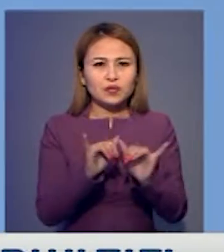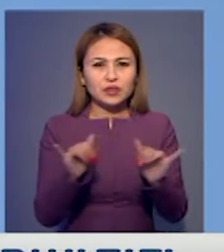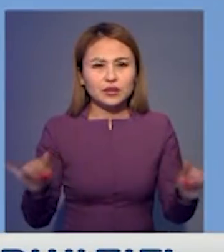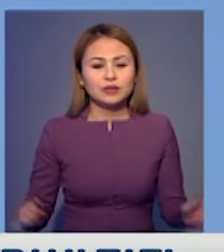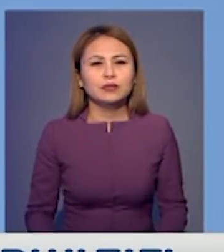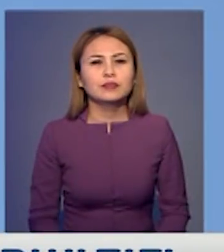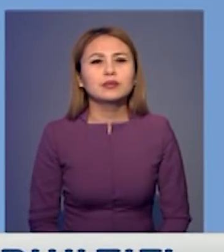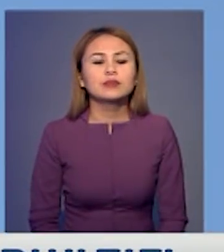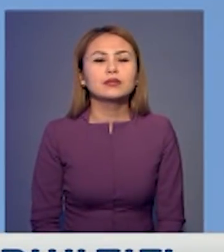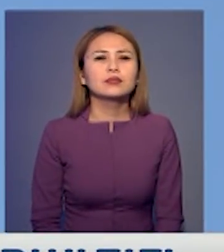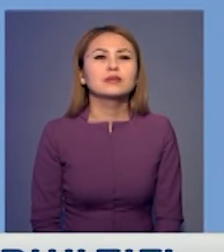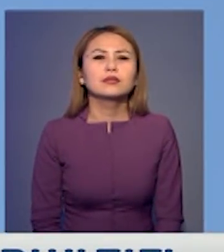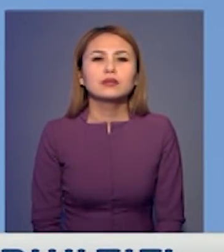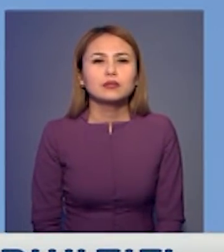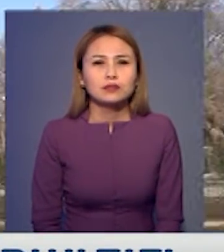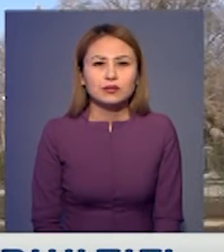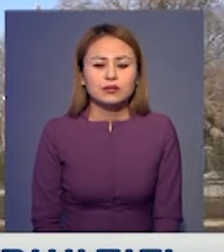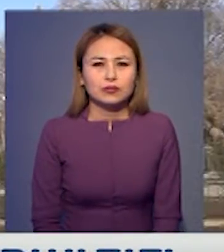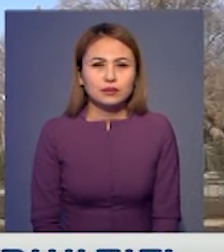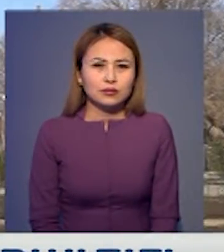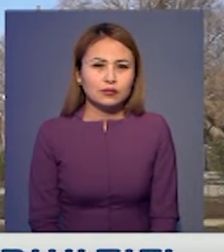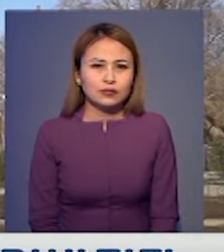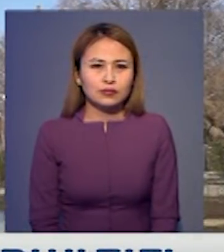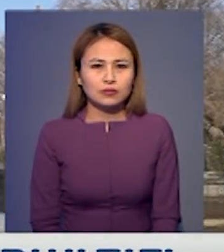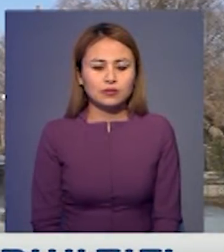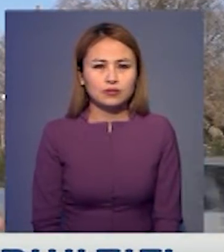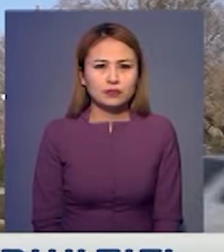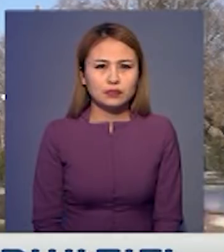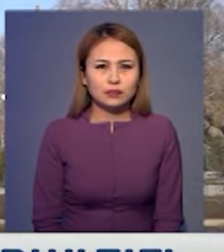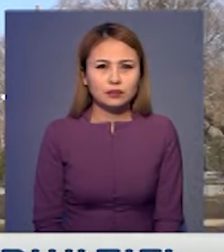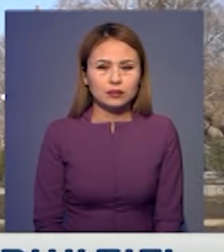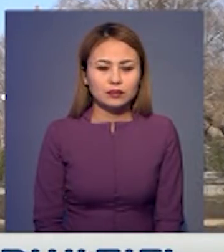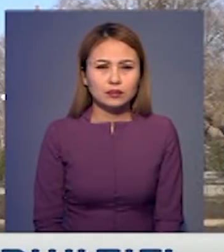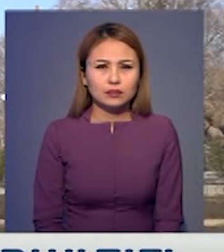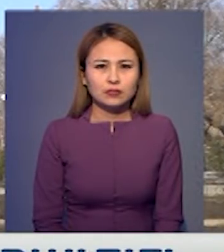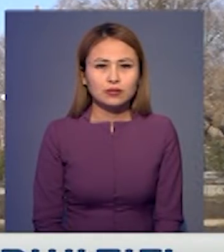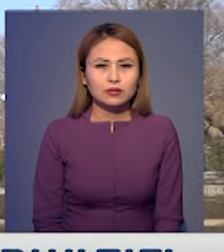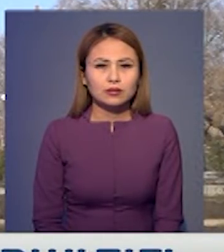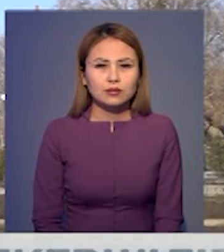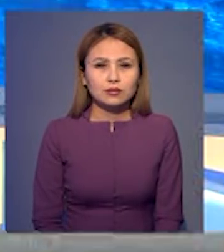Болат Көкенайұлы, Медет Өмірханов, Хабар 24, Шығыс Қазақстан облысы, Жарма ауданынан.